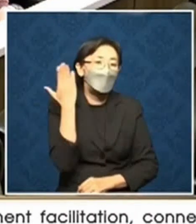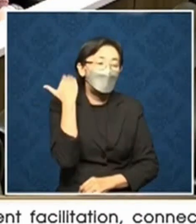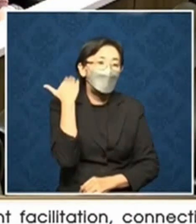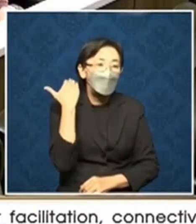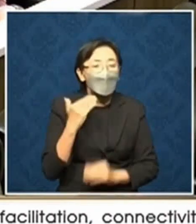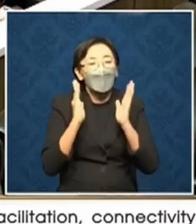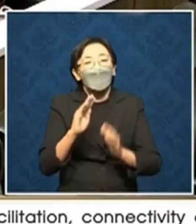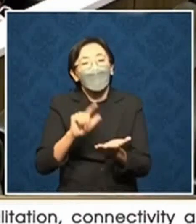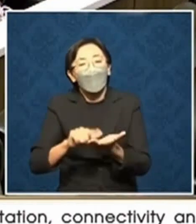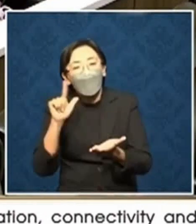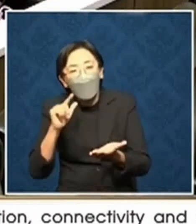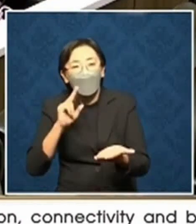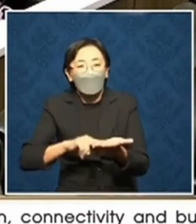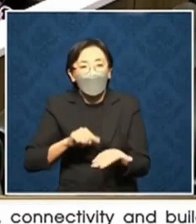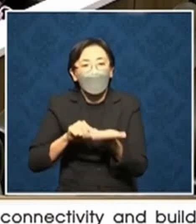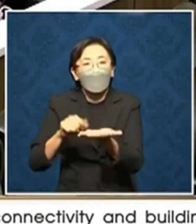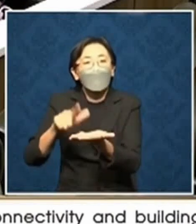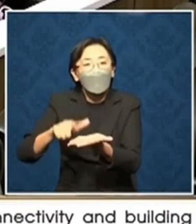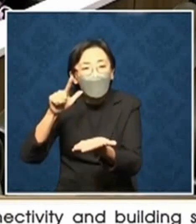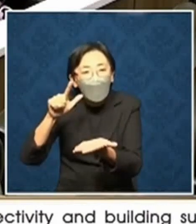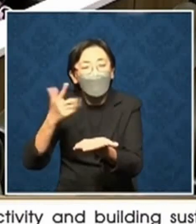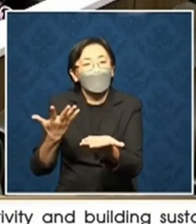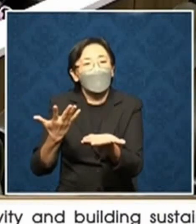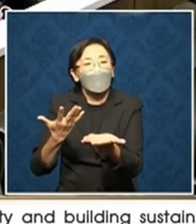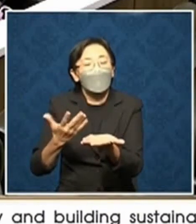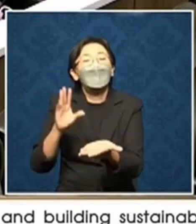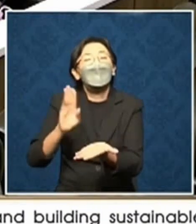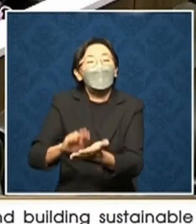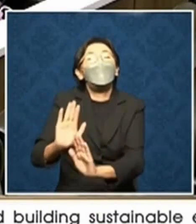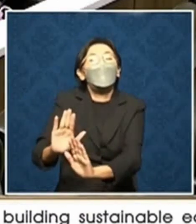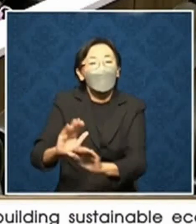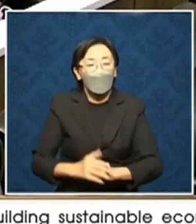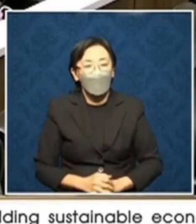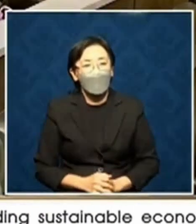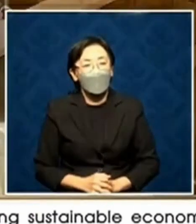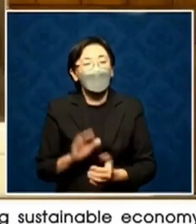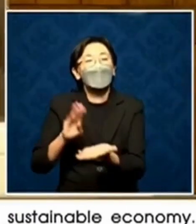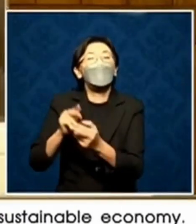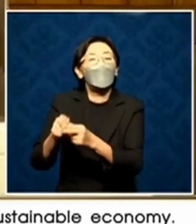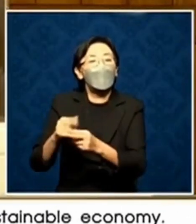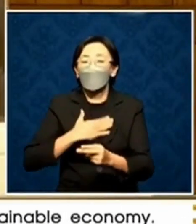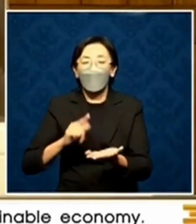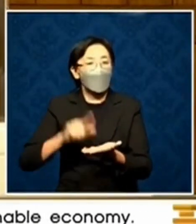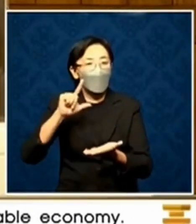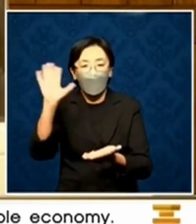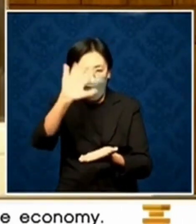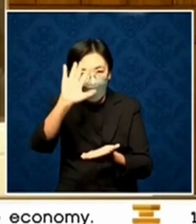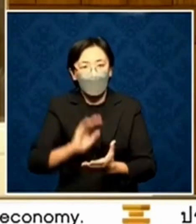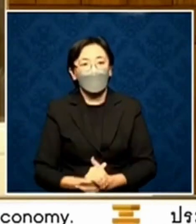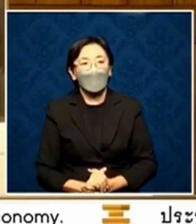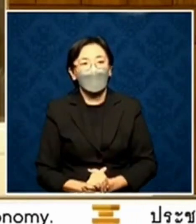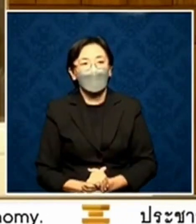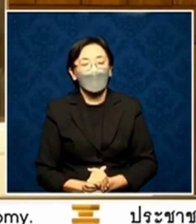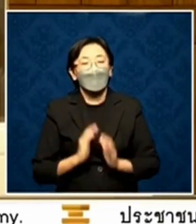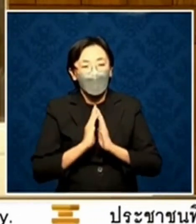มลาออกลาเอิกยื่นใบลาออกเก็บไปให้ตัวเองก็แล้วกันนะฮะผมยังไม่ลาออกนั่น